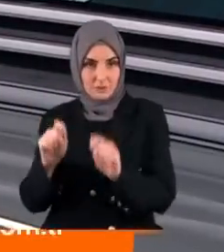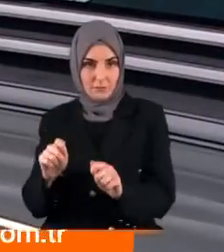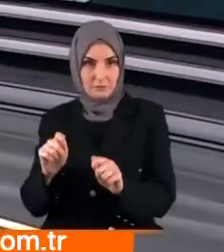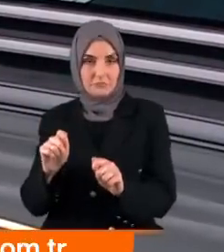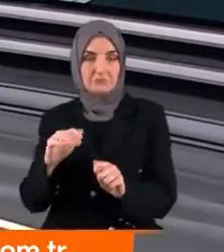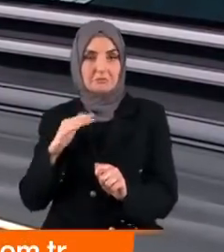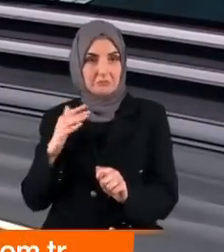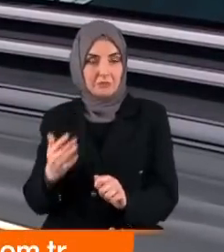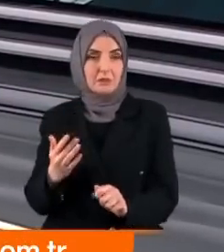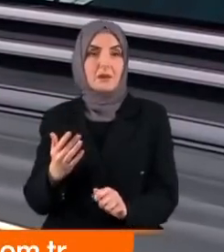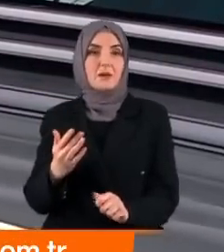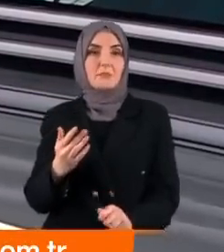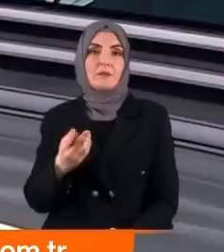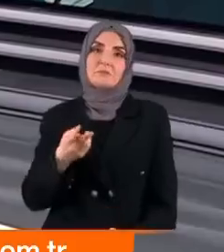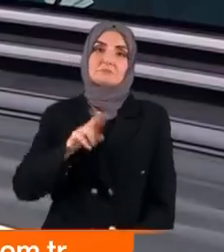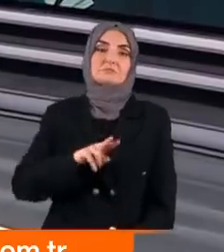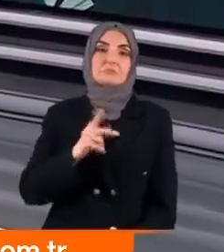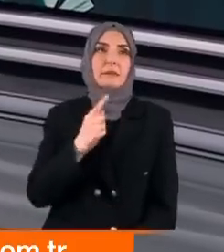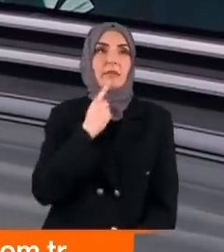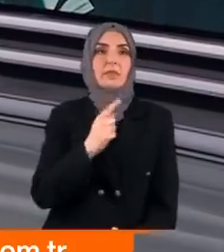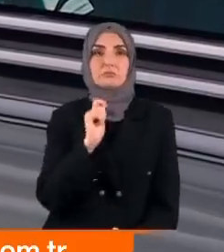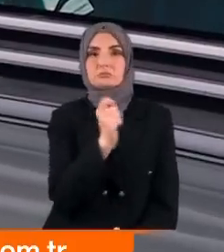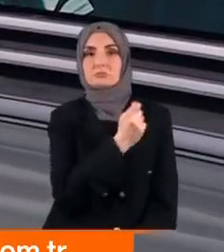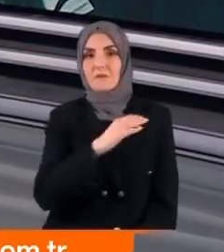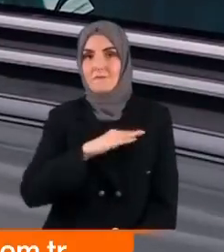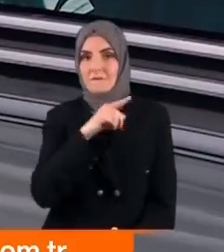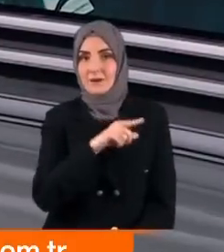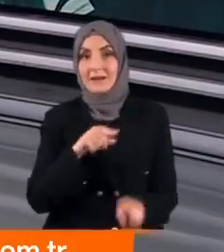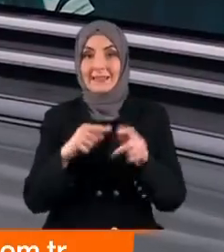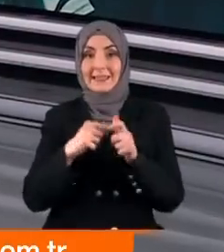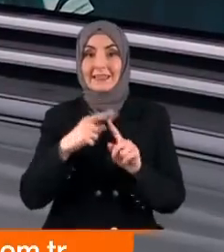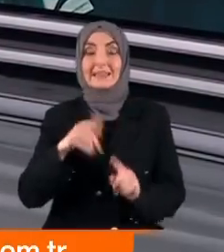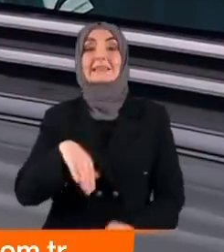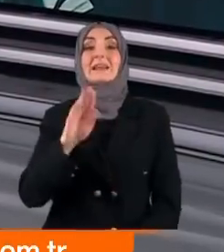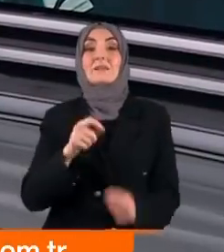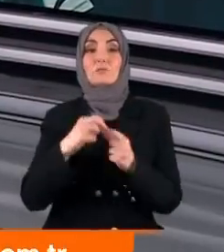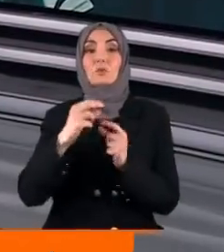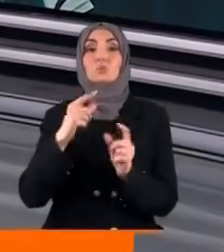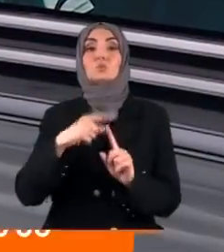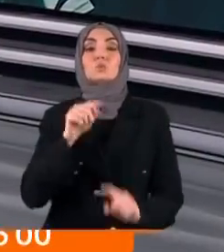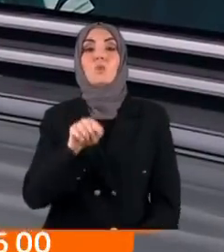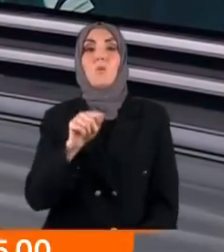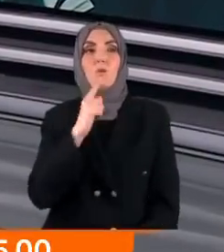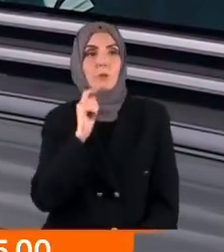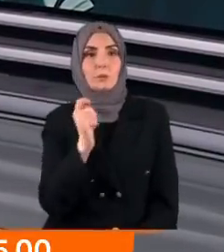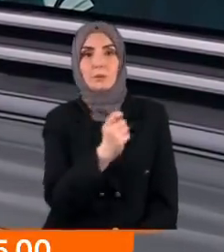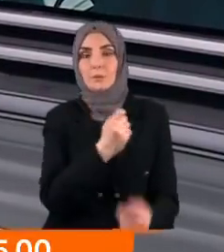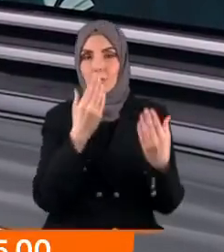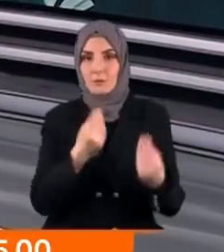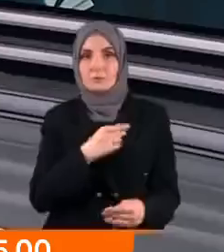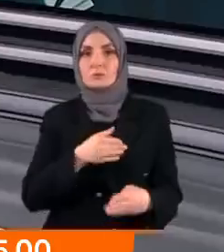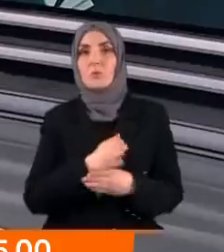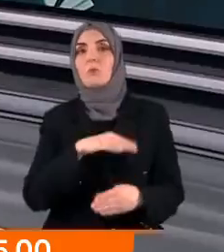ortaya atıldı. Net değil, brüt tutar 22 bin lira olacak söylentisi hızla yayıldı. Aslı astarı olmayan o